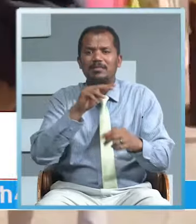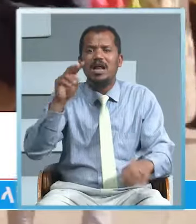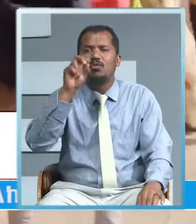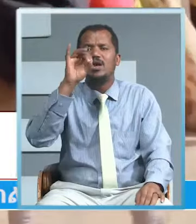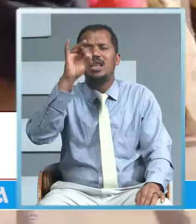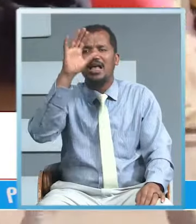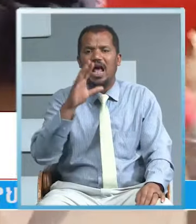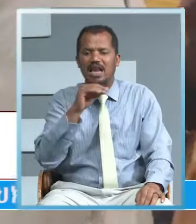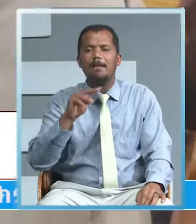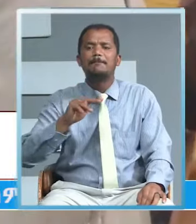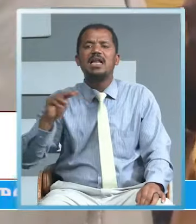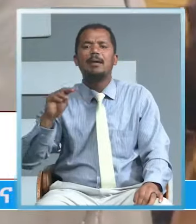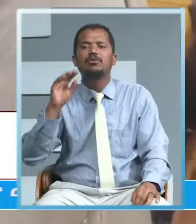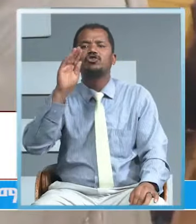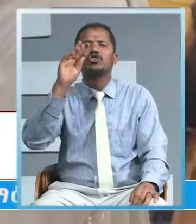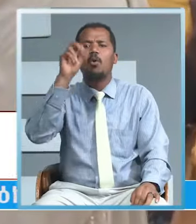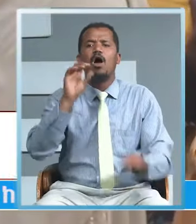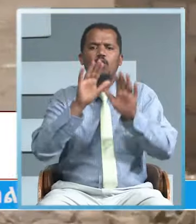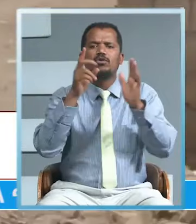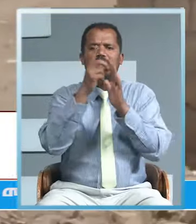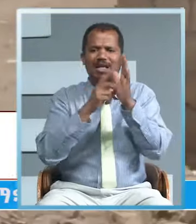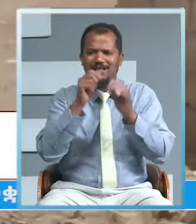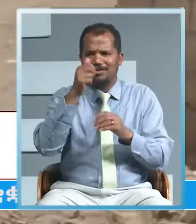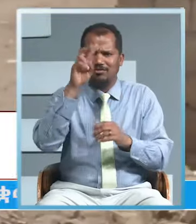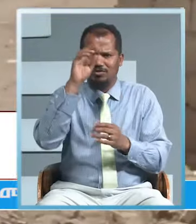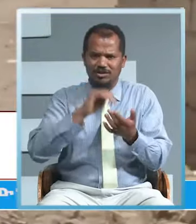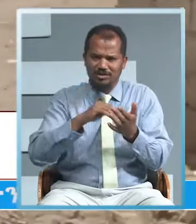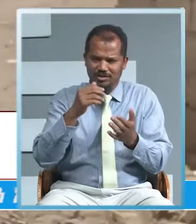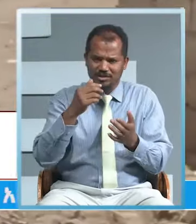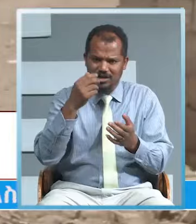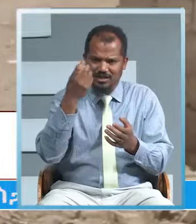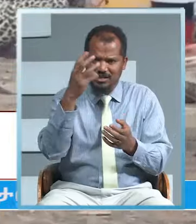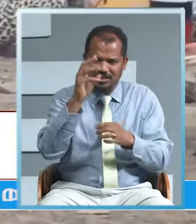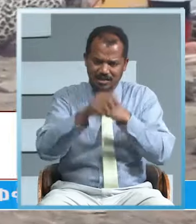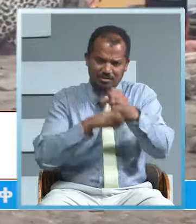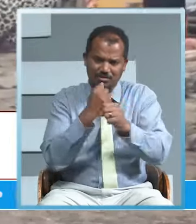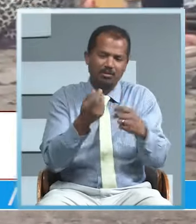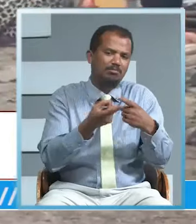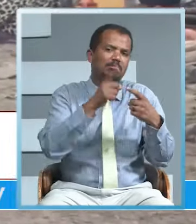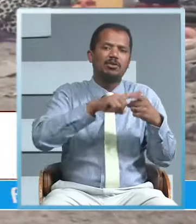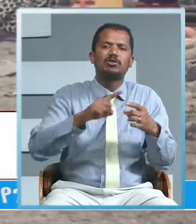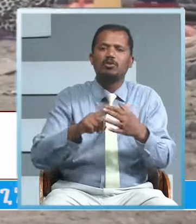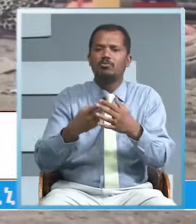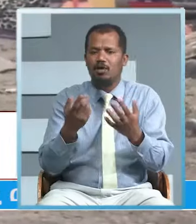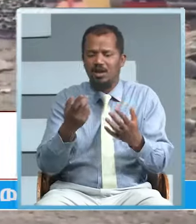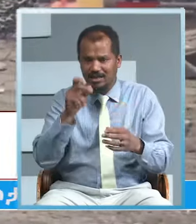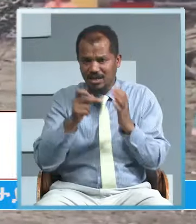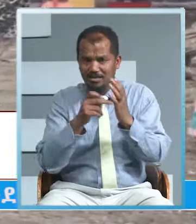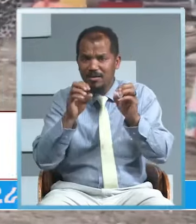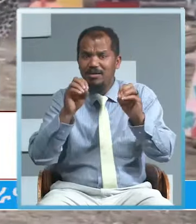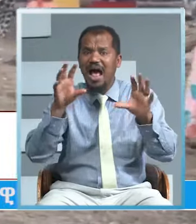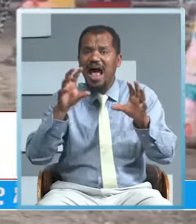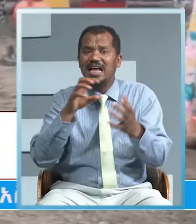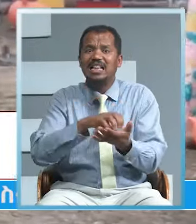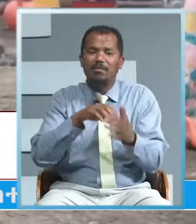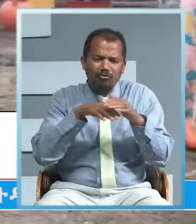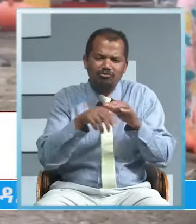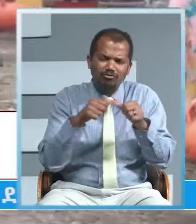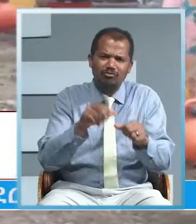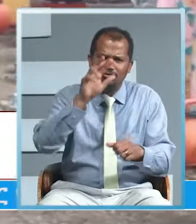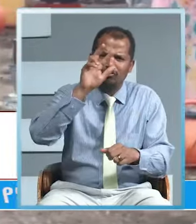ምስራቅ ወለጋና ምዕራብ ሸዋ ዞኖች እሁድ የካቲት 10/2016 ዓ.ም መመለሳቸው ተገልጿል። በደብረ ብርሃን ከተማ ውስጥ